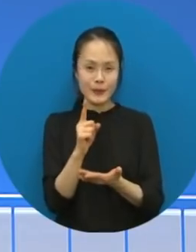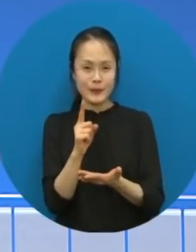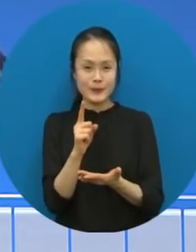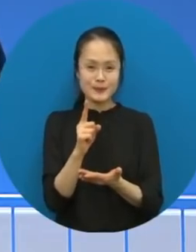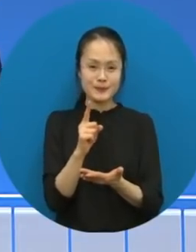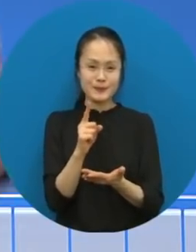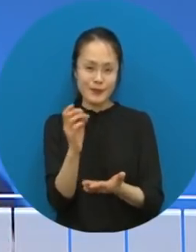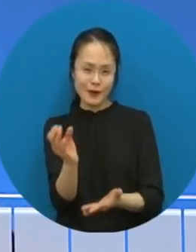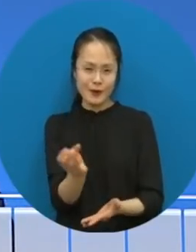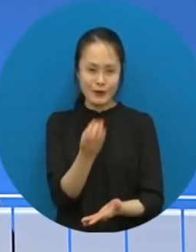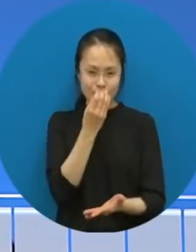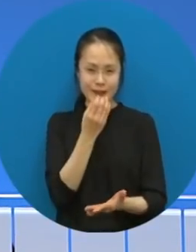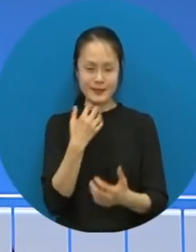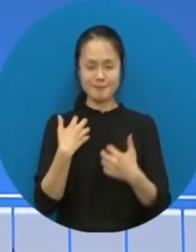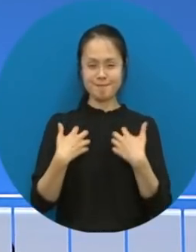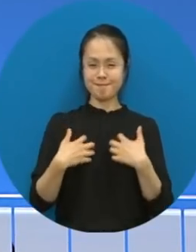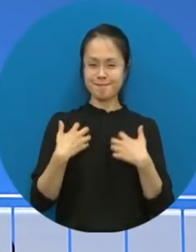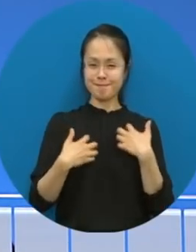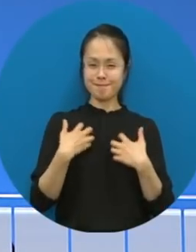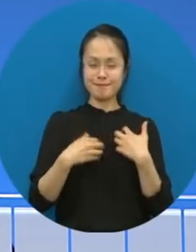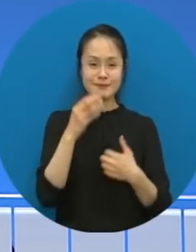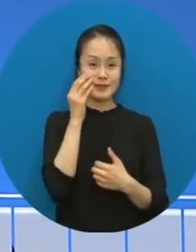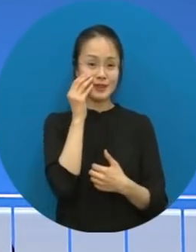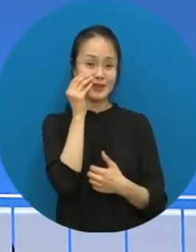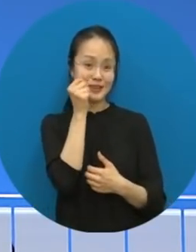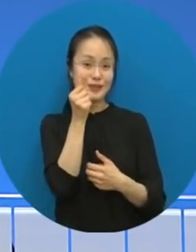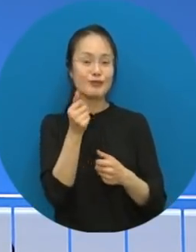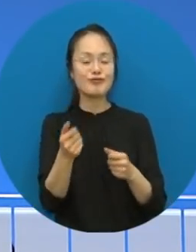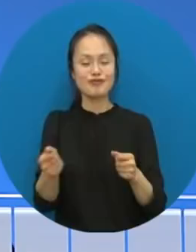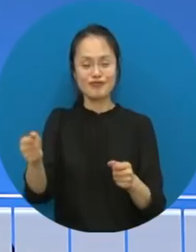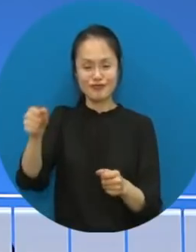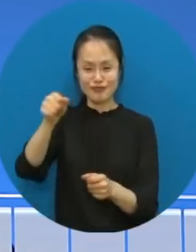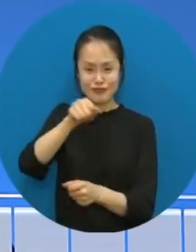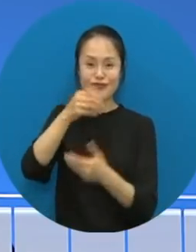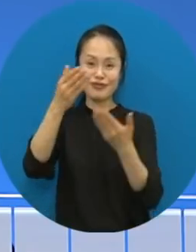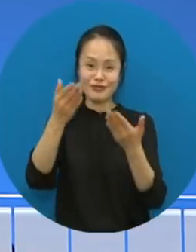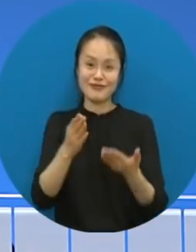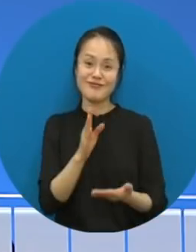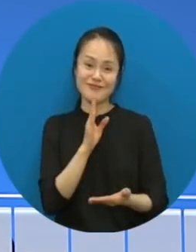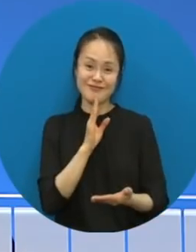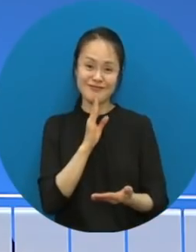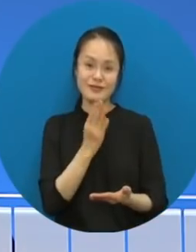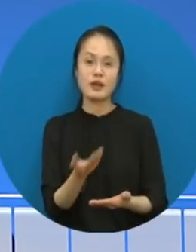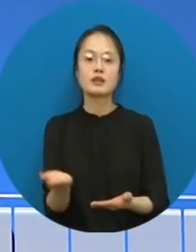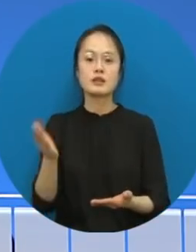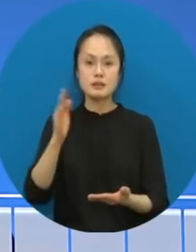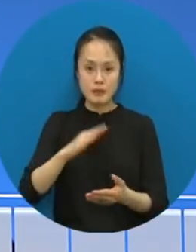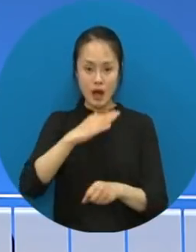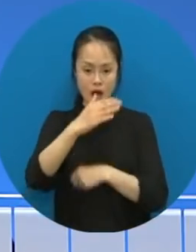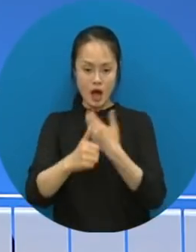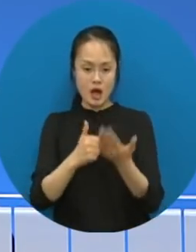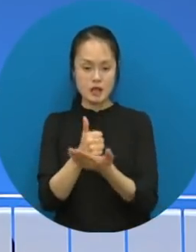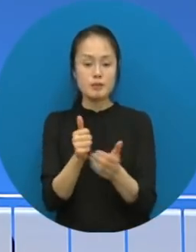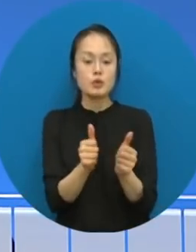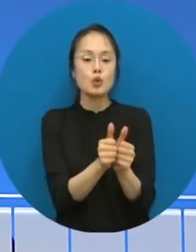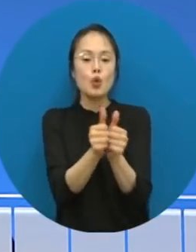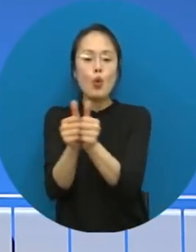하나님의 거룩한 희락의 기름을 허락하시지요. 그러나 그것은 하나님과 동행하면서 일어나는